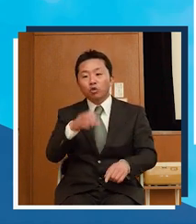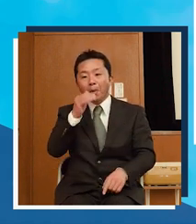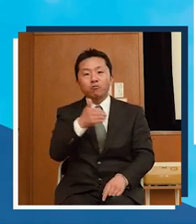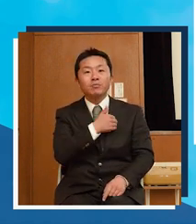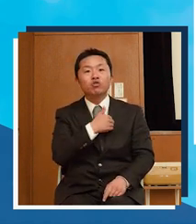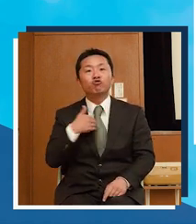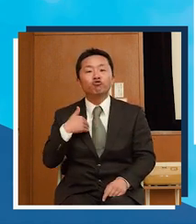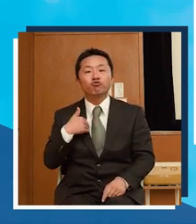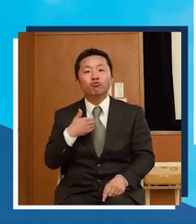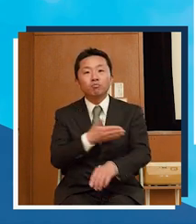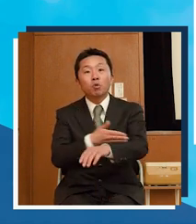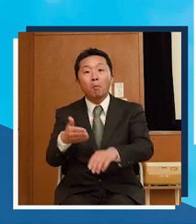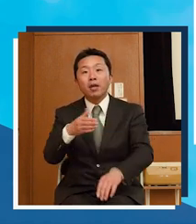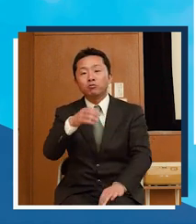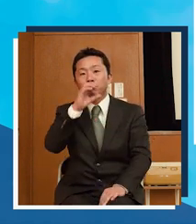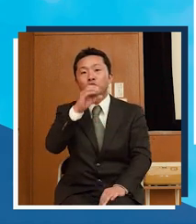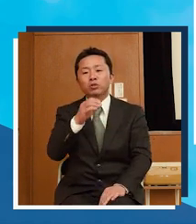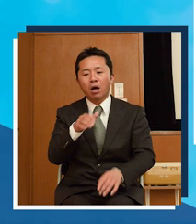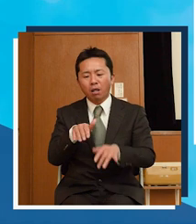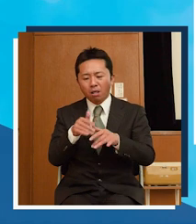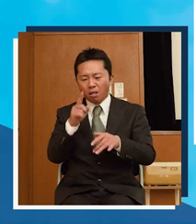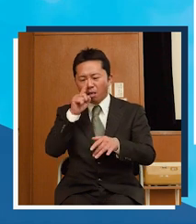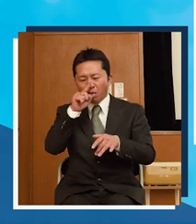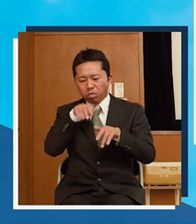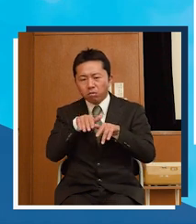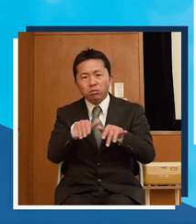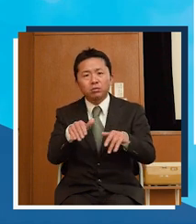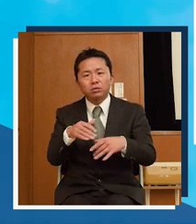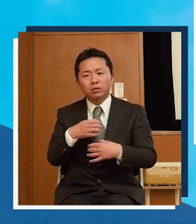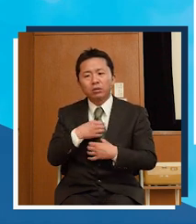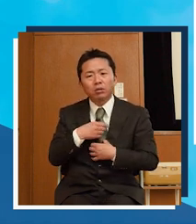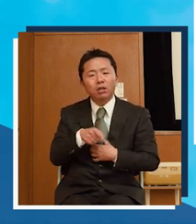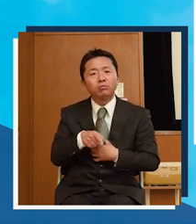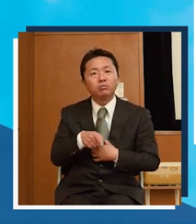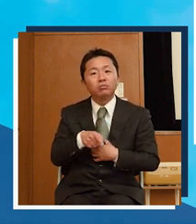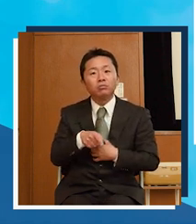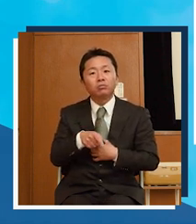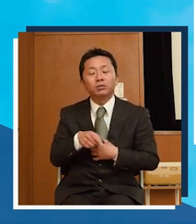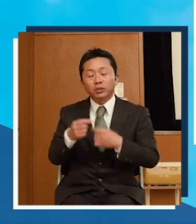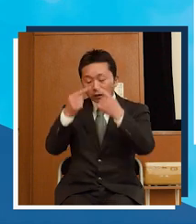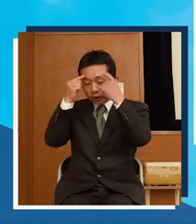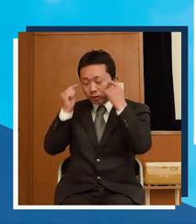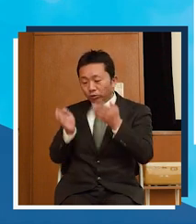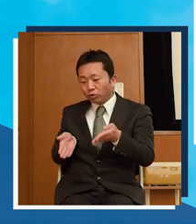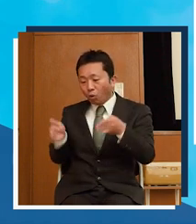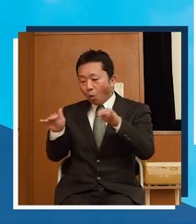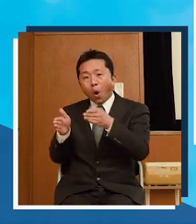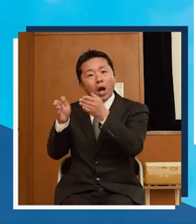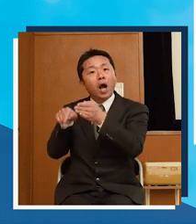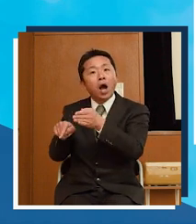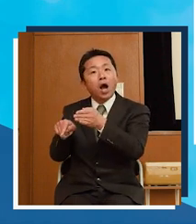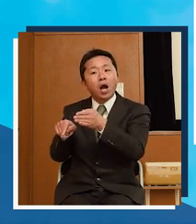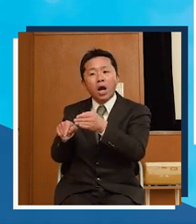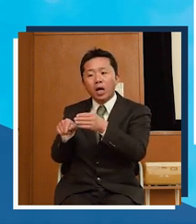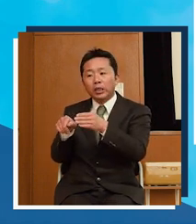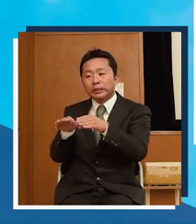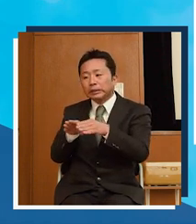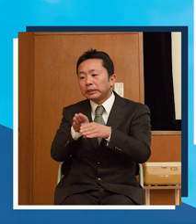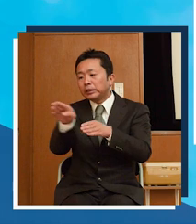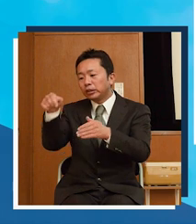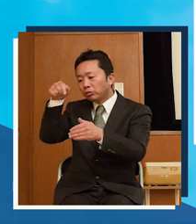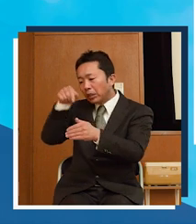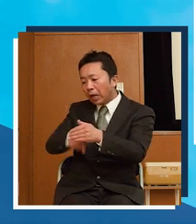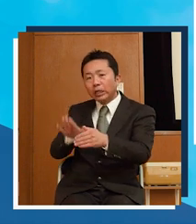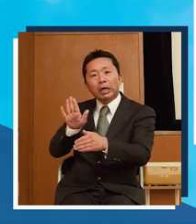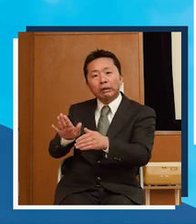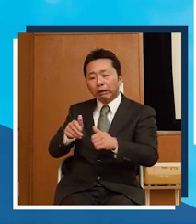が毒で汚染されてるかもしれないだったりとか自分のお墓先祖のお墓が基地の中にあって行き